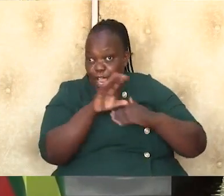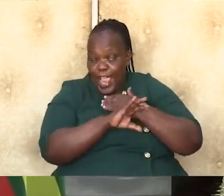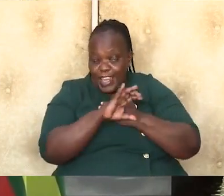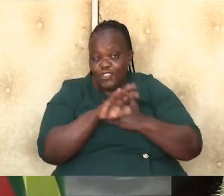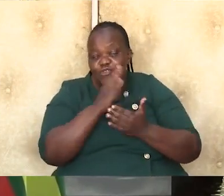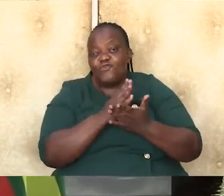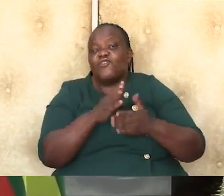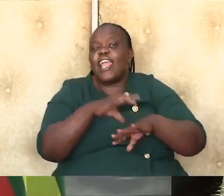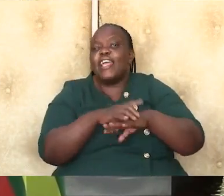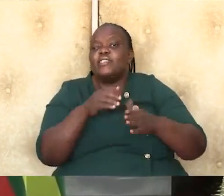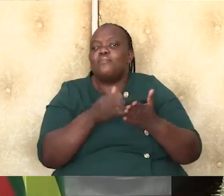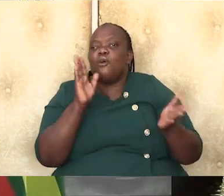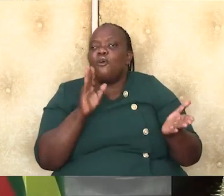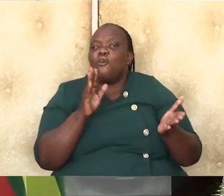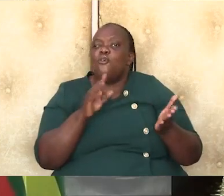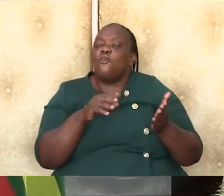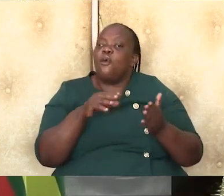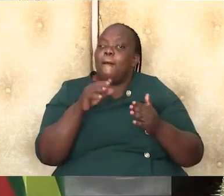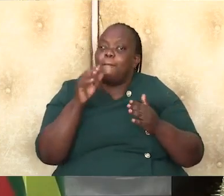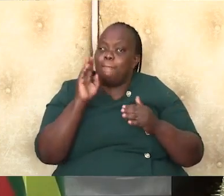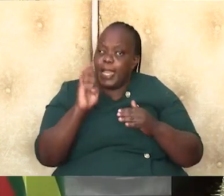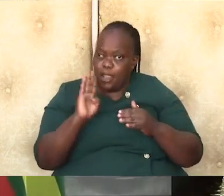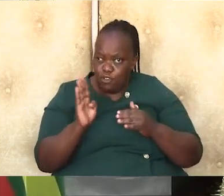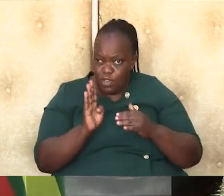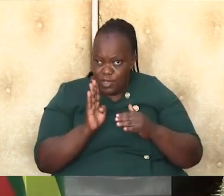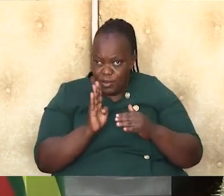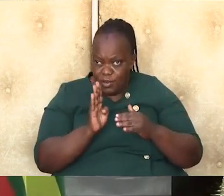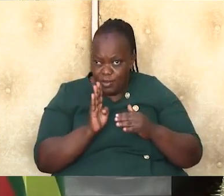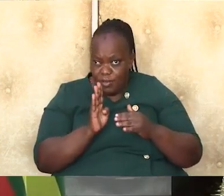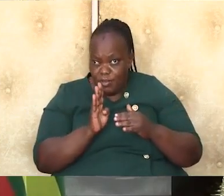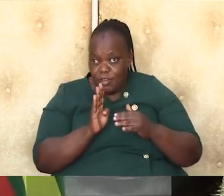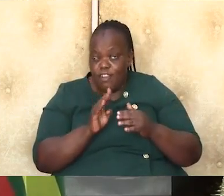imeweza kupata zaidi ya shilingi bilioni